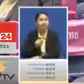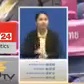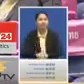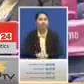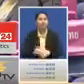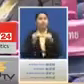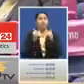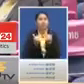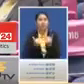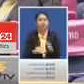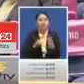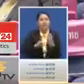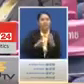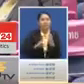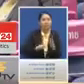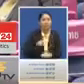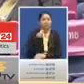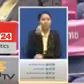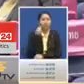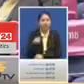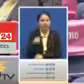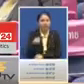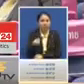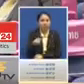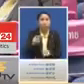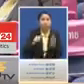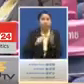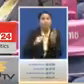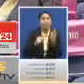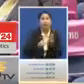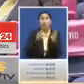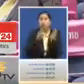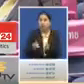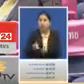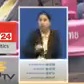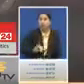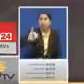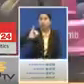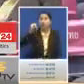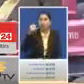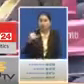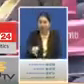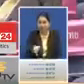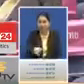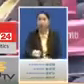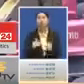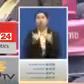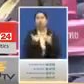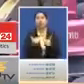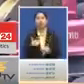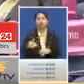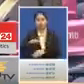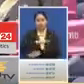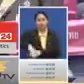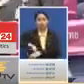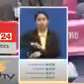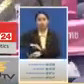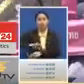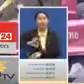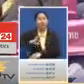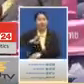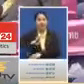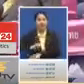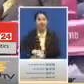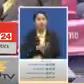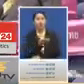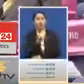ทยวันนี้การจ่ายยาเนี่ยจ่ายผิดหรือจ่ายถูกวันนี้พวกเราในสภามาขอดูใบสั่งจ่ายยา